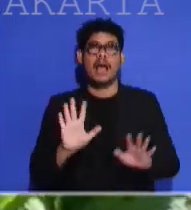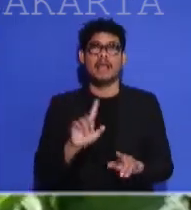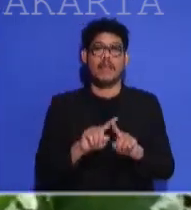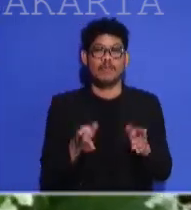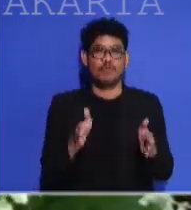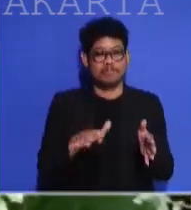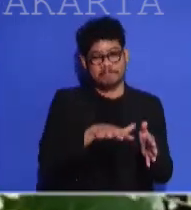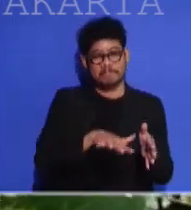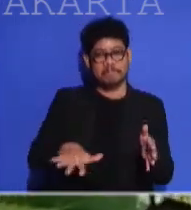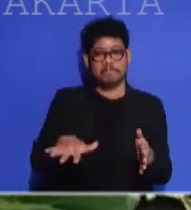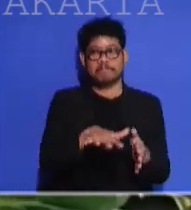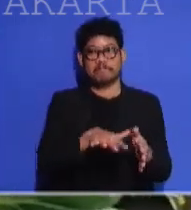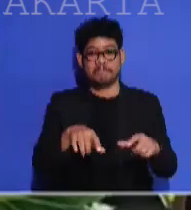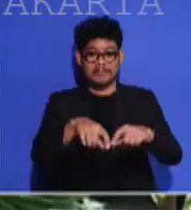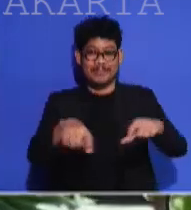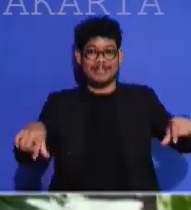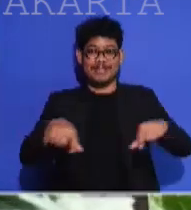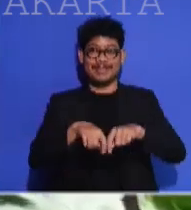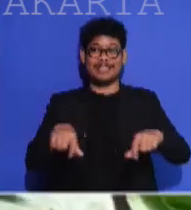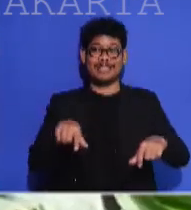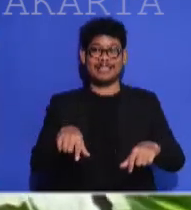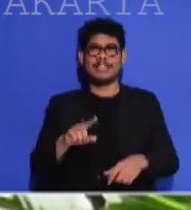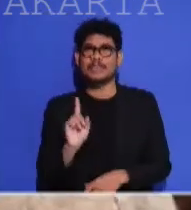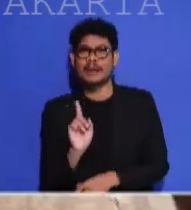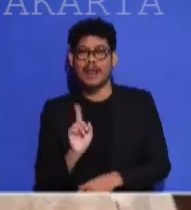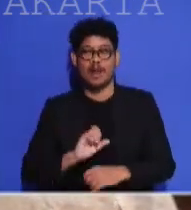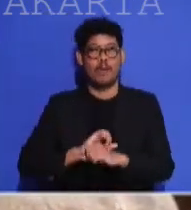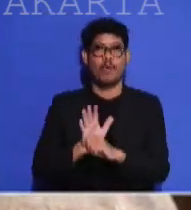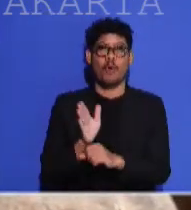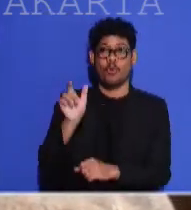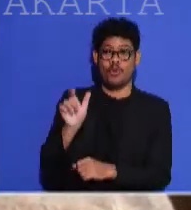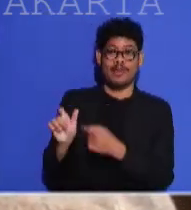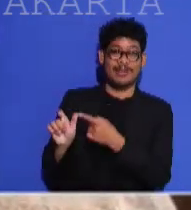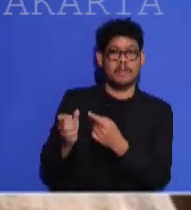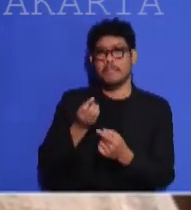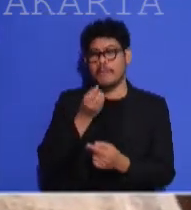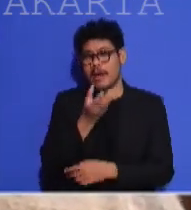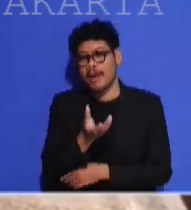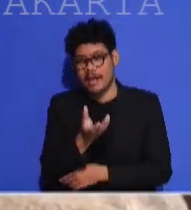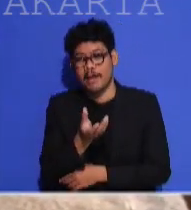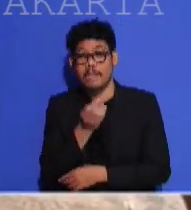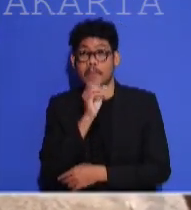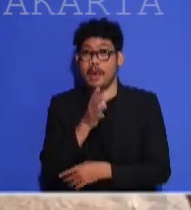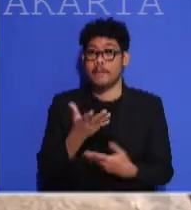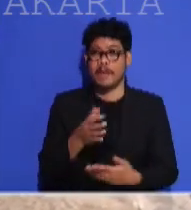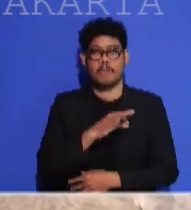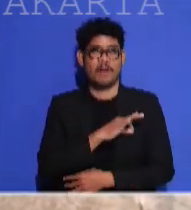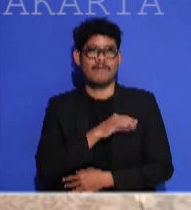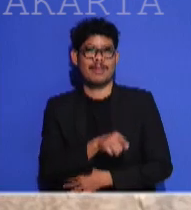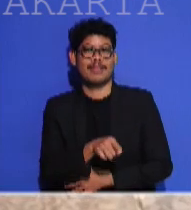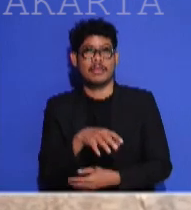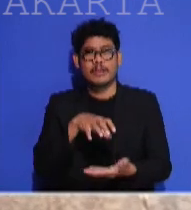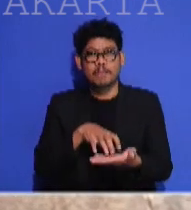Etmis tunggaling kadang tani saking Kulon Progo, mobil mujudaken setunggaling kadang tani ingkang mupangetaken kawontenan